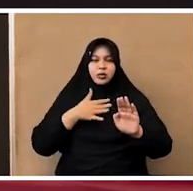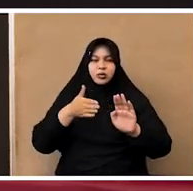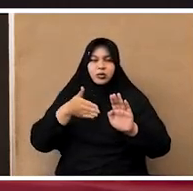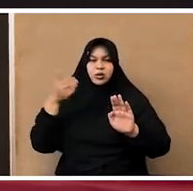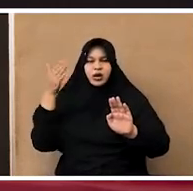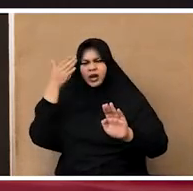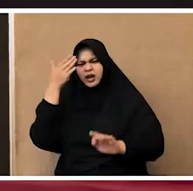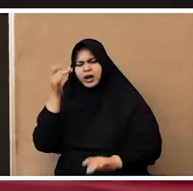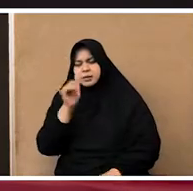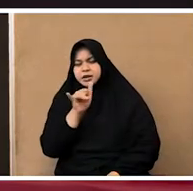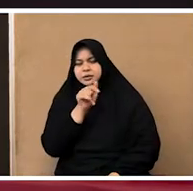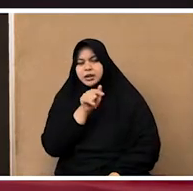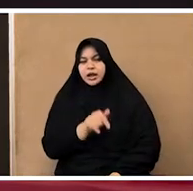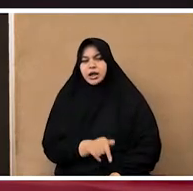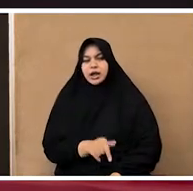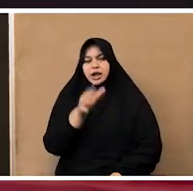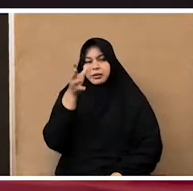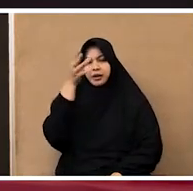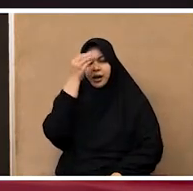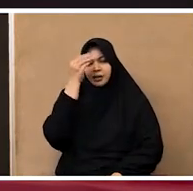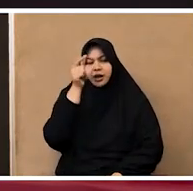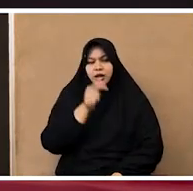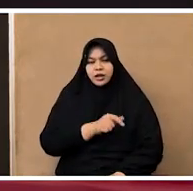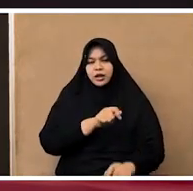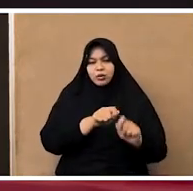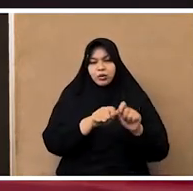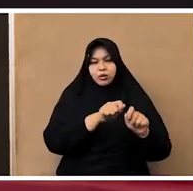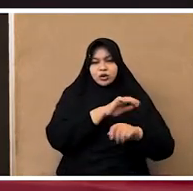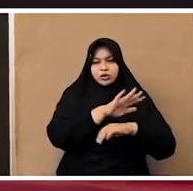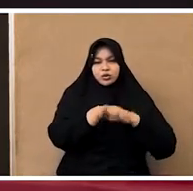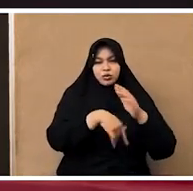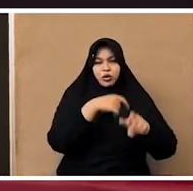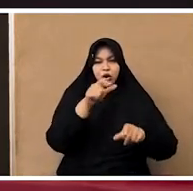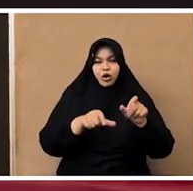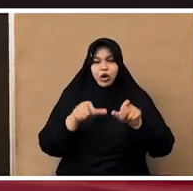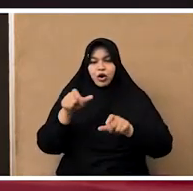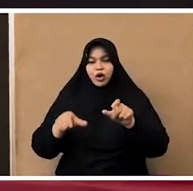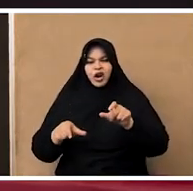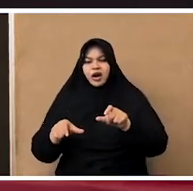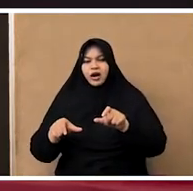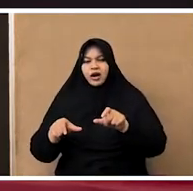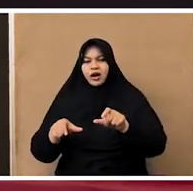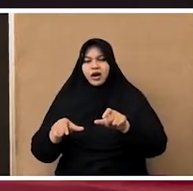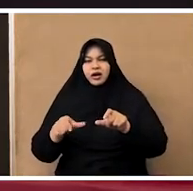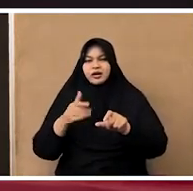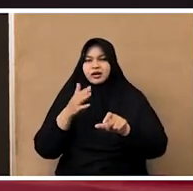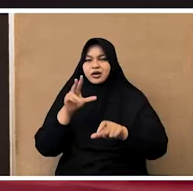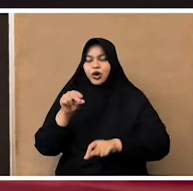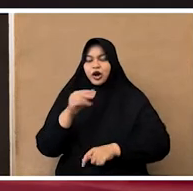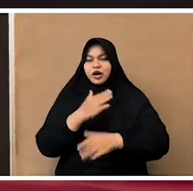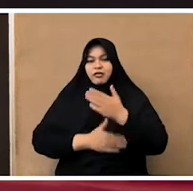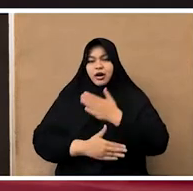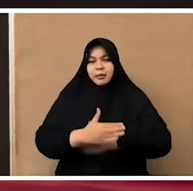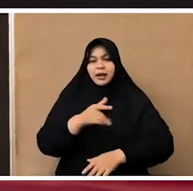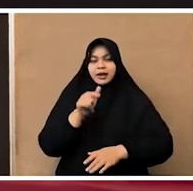kenapa seperti ini ya dipahami yang merumuskan semuanya adalah orang-orang Normal itu kan itu